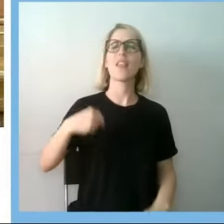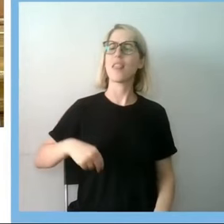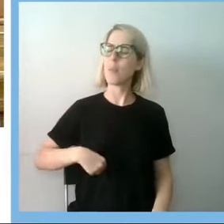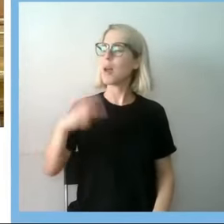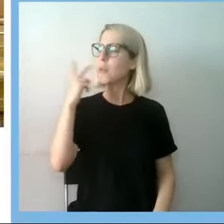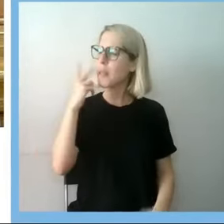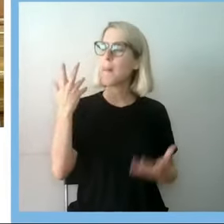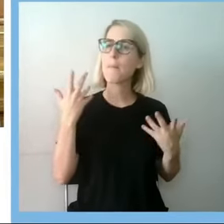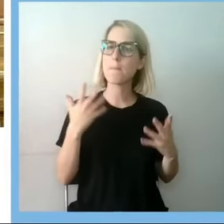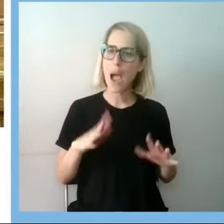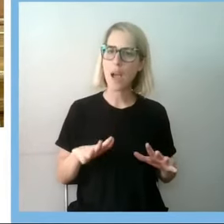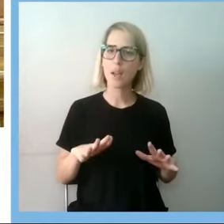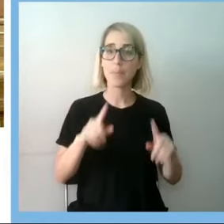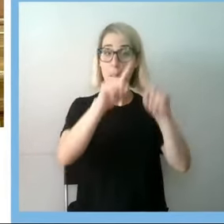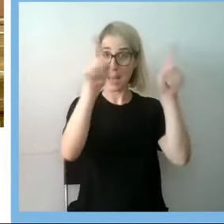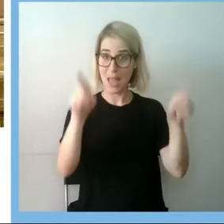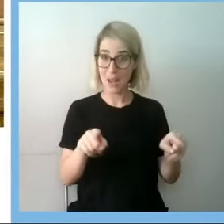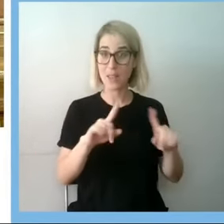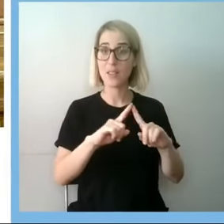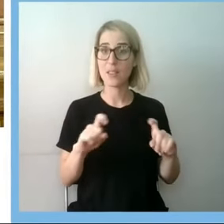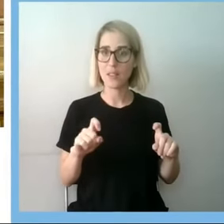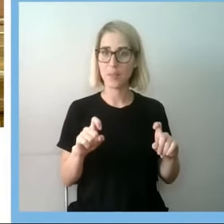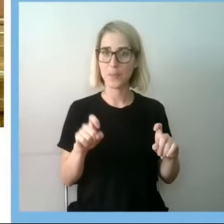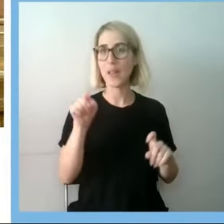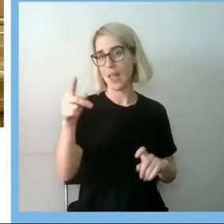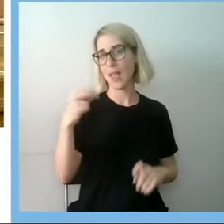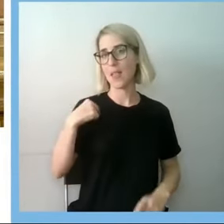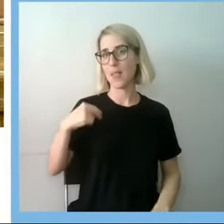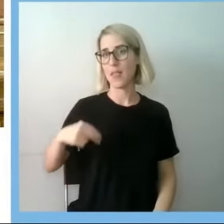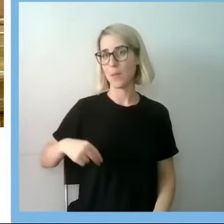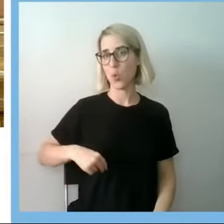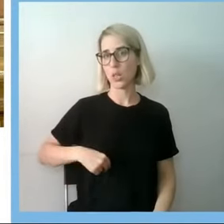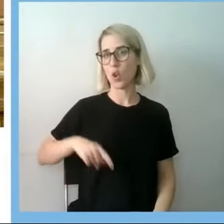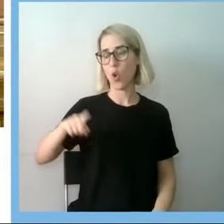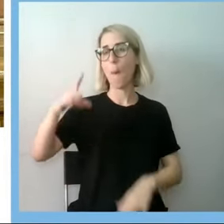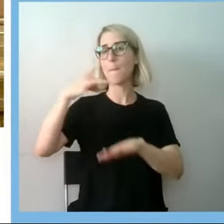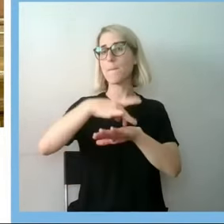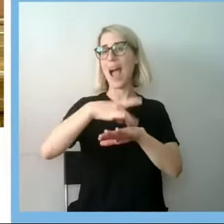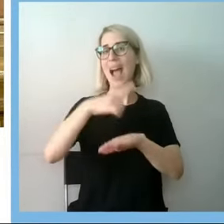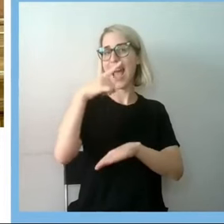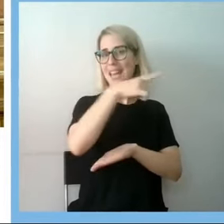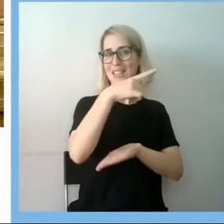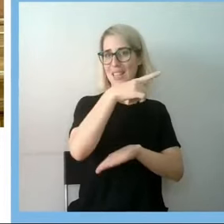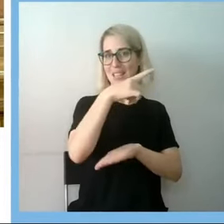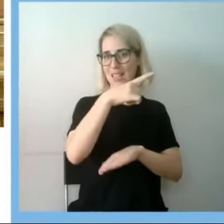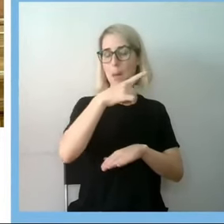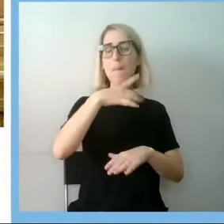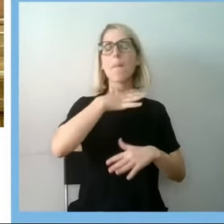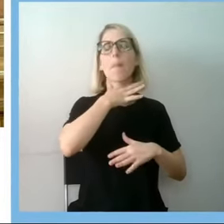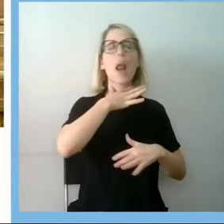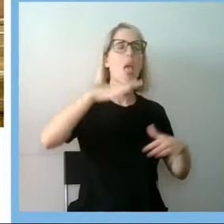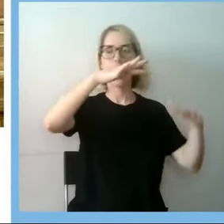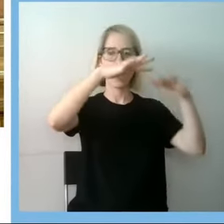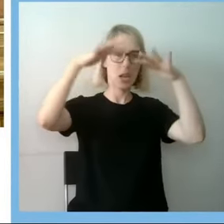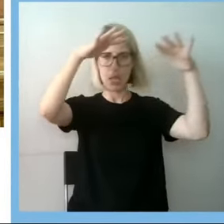κλπ. Παρένθεση στο 18 δημοτικό στην Αχαΐας που πνίγηκε η Αχαΐας.